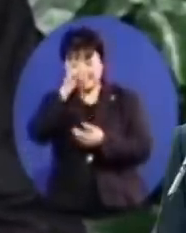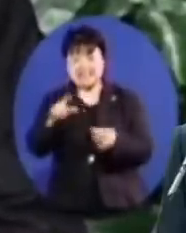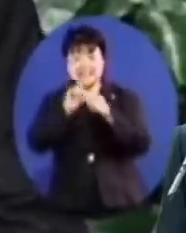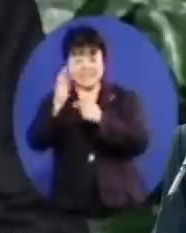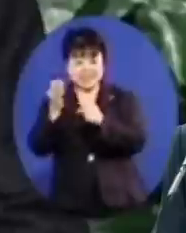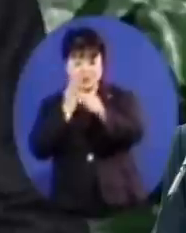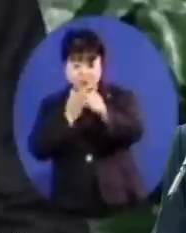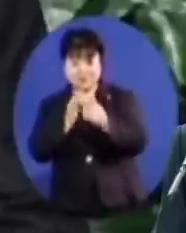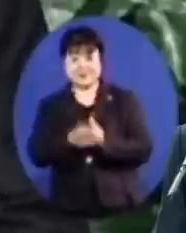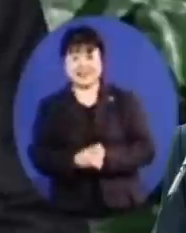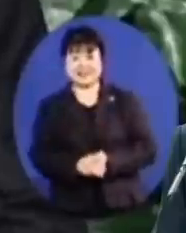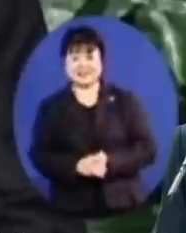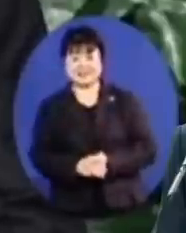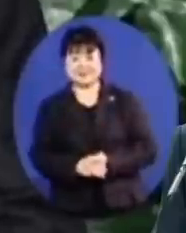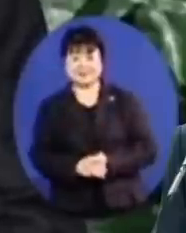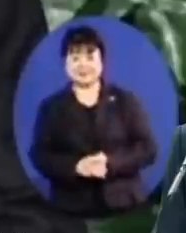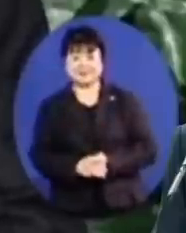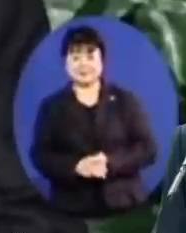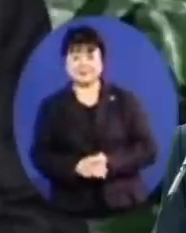것입니다.